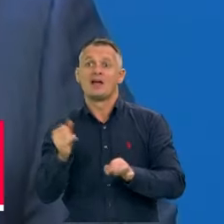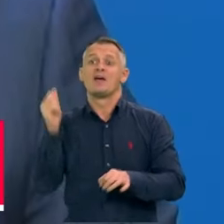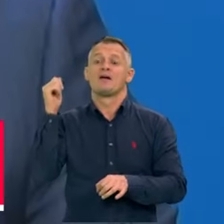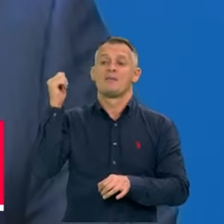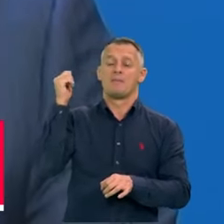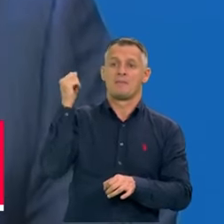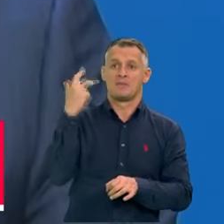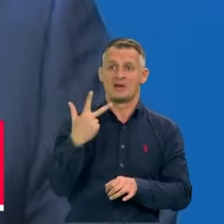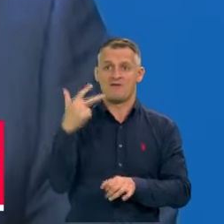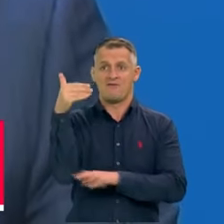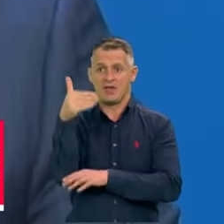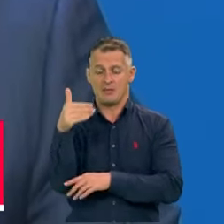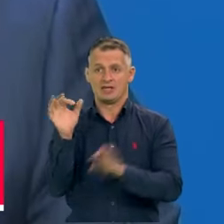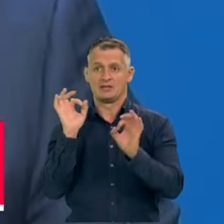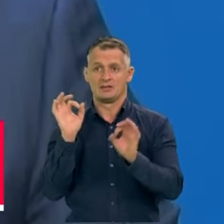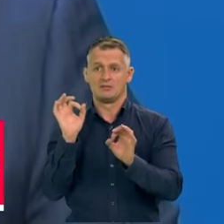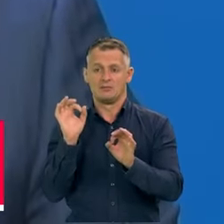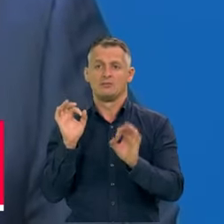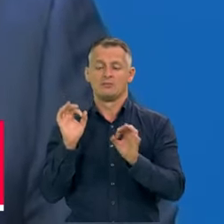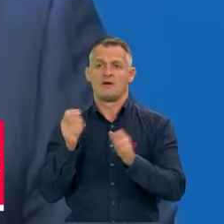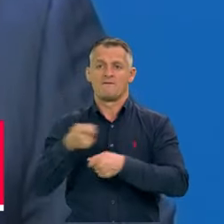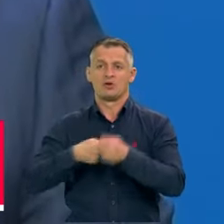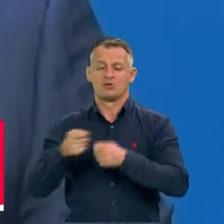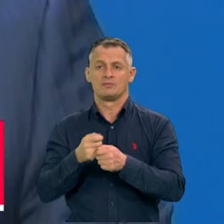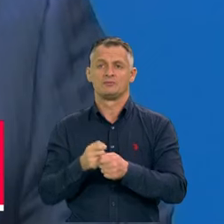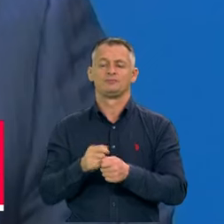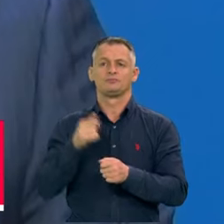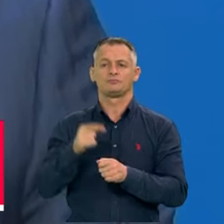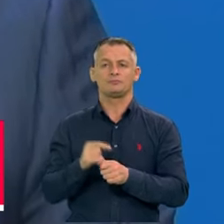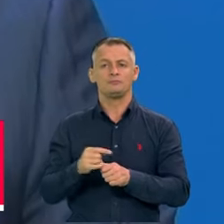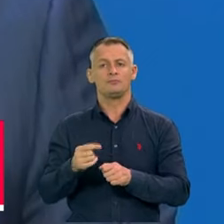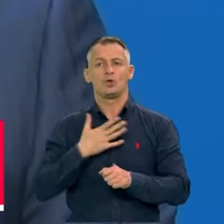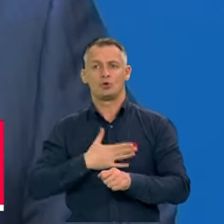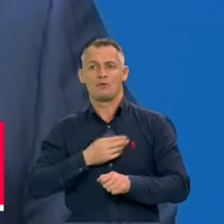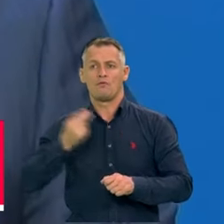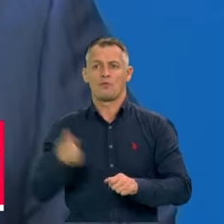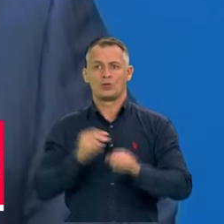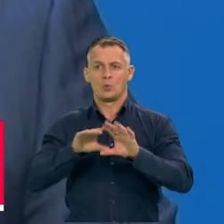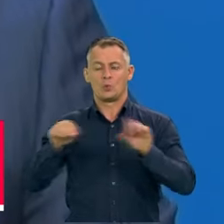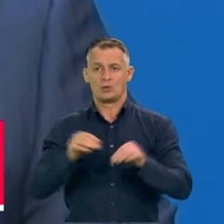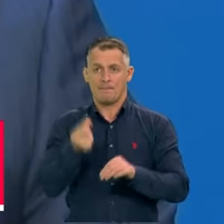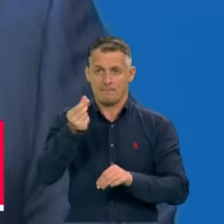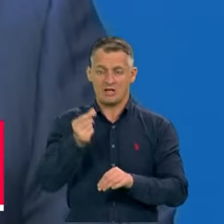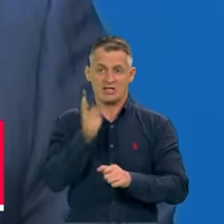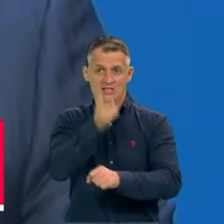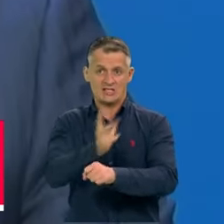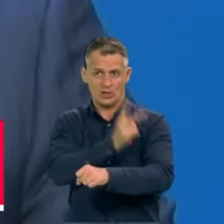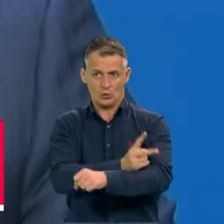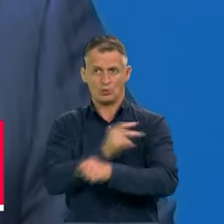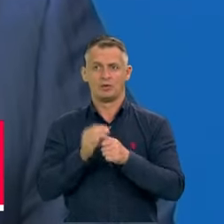și încredere în organele de cercetare penală să și facă treaba și îmi doresc foarte mult ca banii